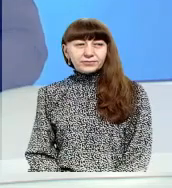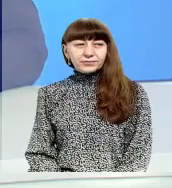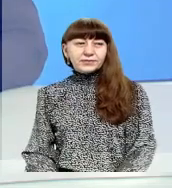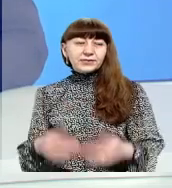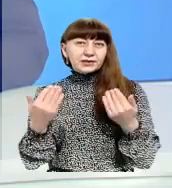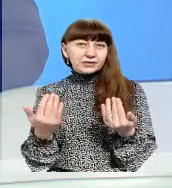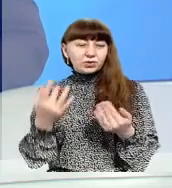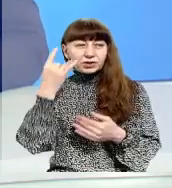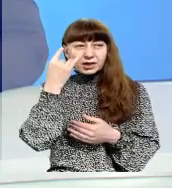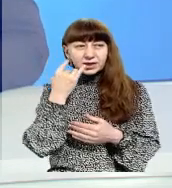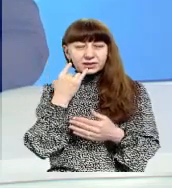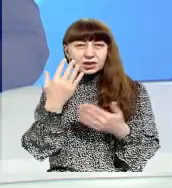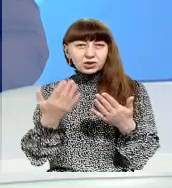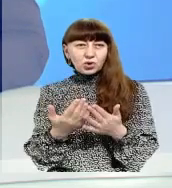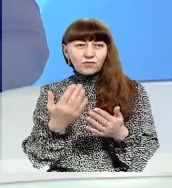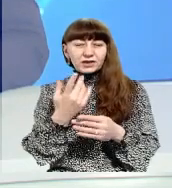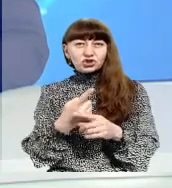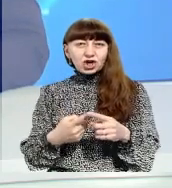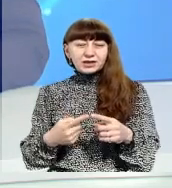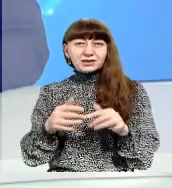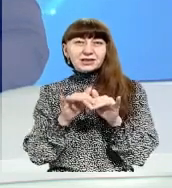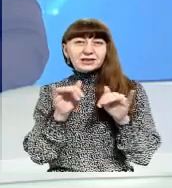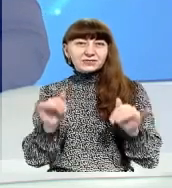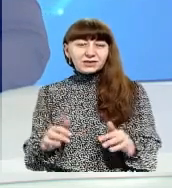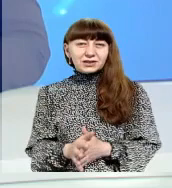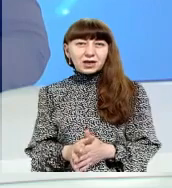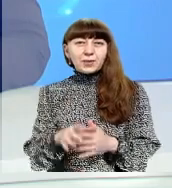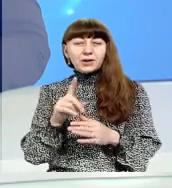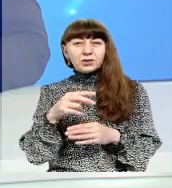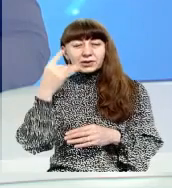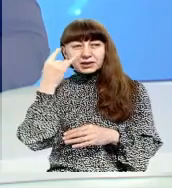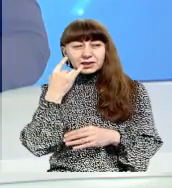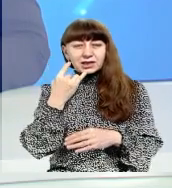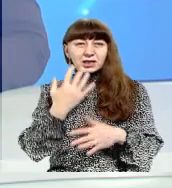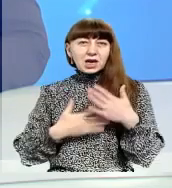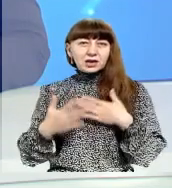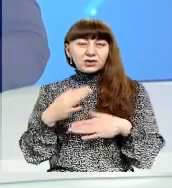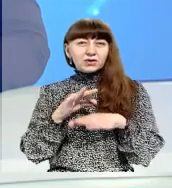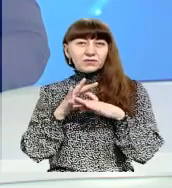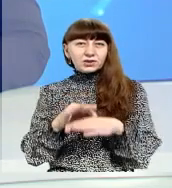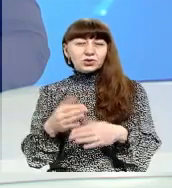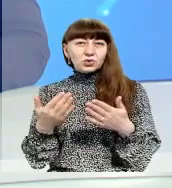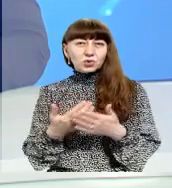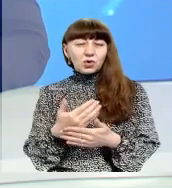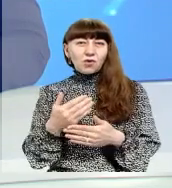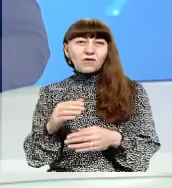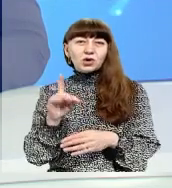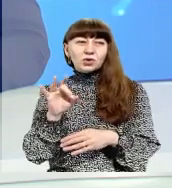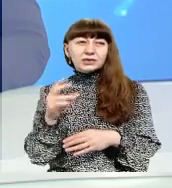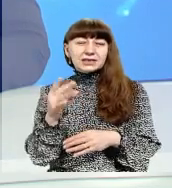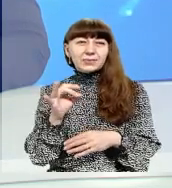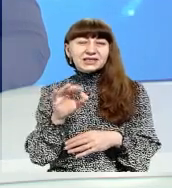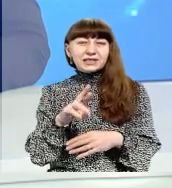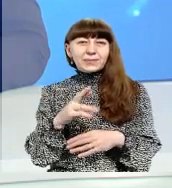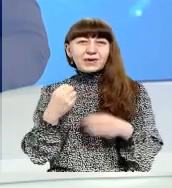Бүгінде Қазақстан өз дамуының жаңа кезеңінде тұр. Сол себепті жаңару мен жаңғыруда бейнелейтін Наурыз мейрамын тойлаудың жаңа